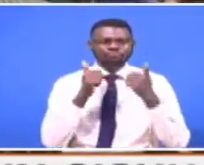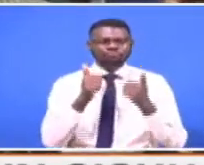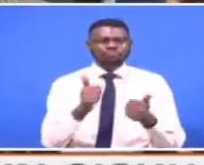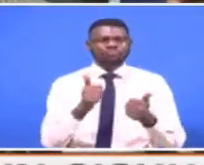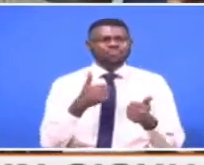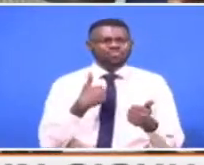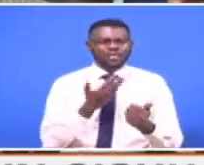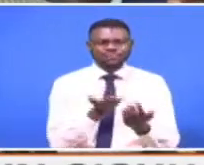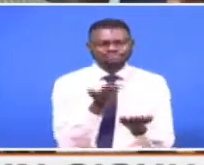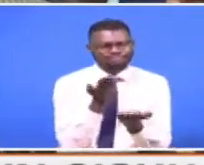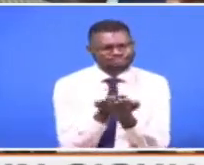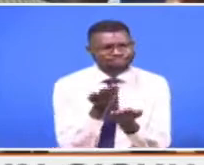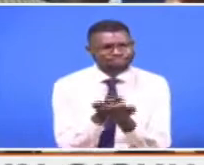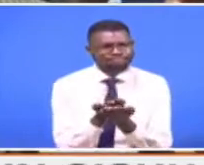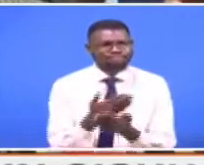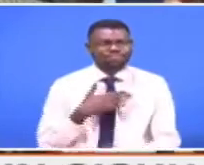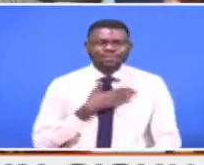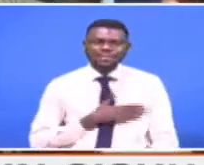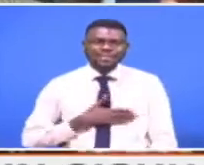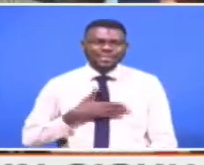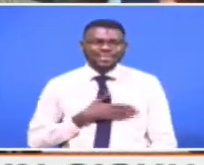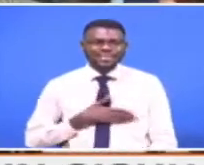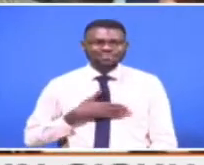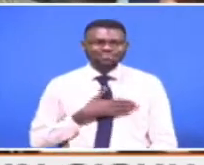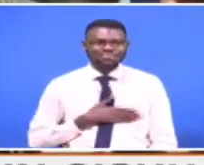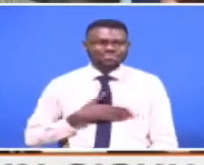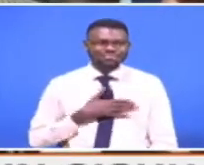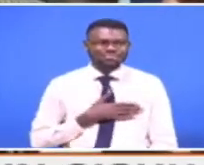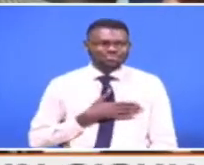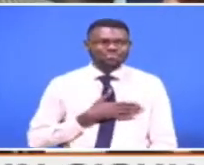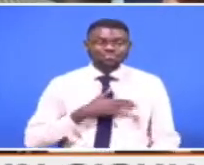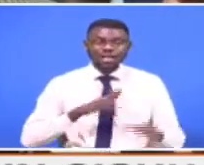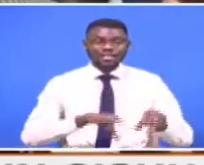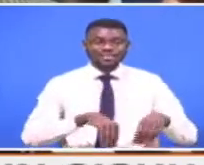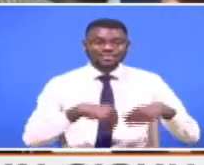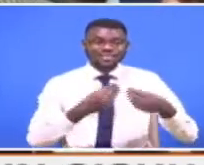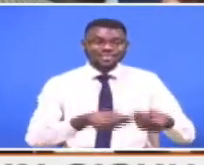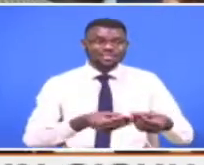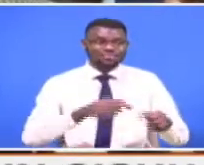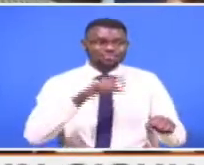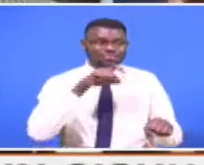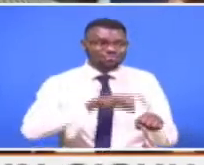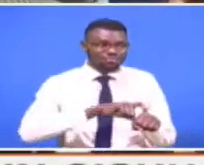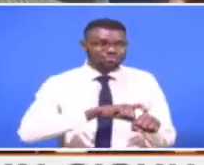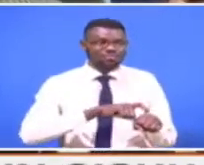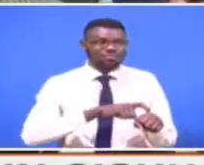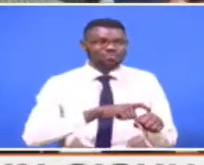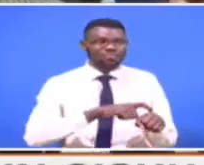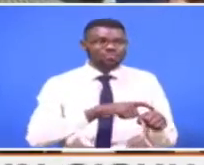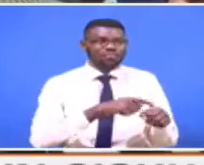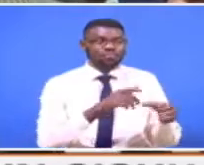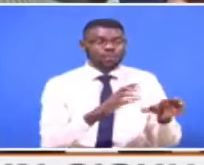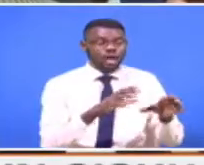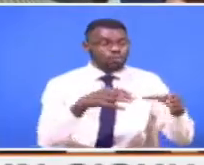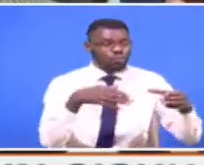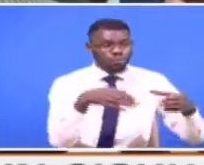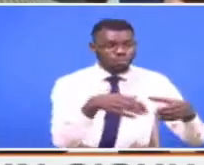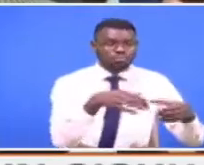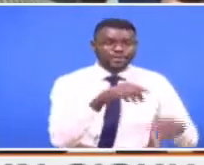Naomba tu tuwapatie ruhusa na nafasi vitengo hivi ambavyo